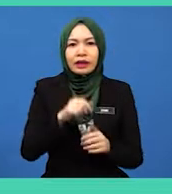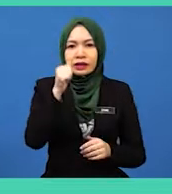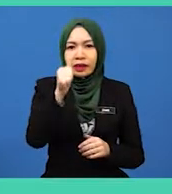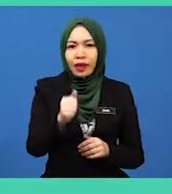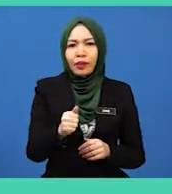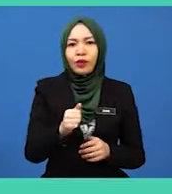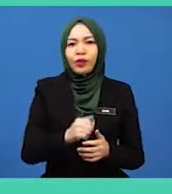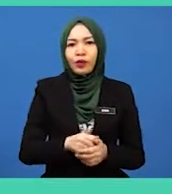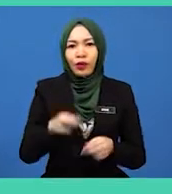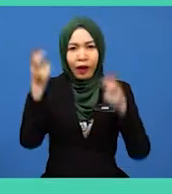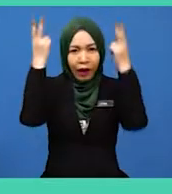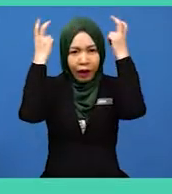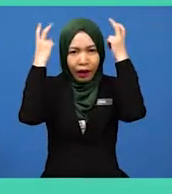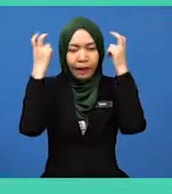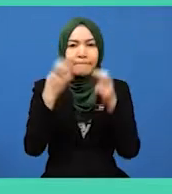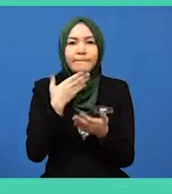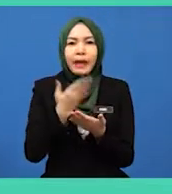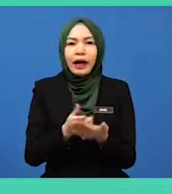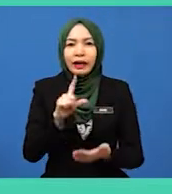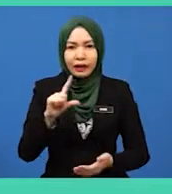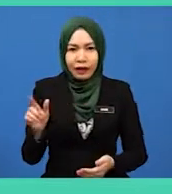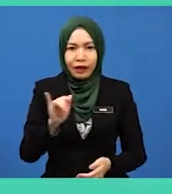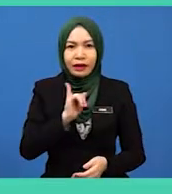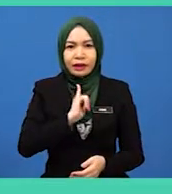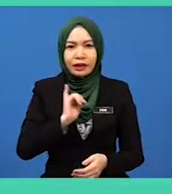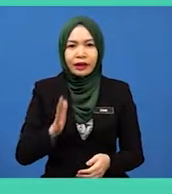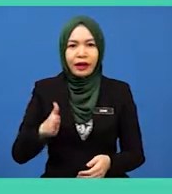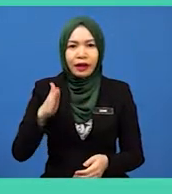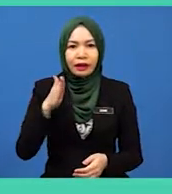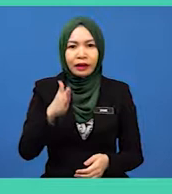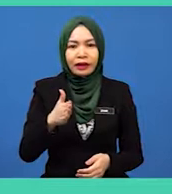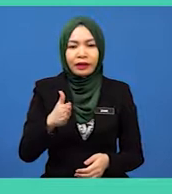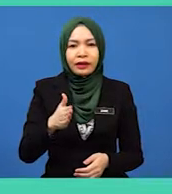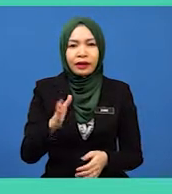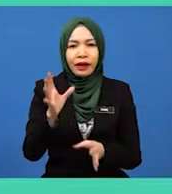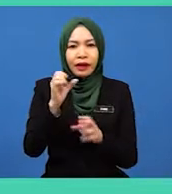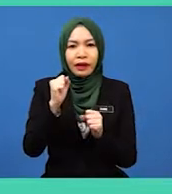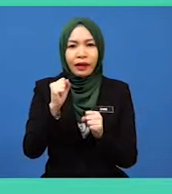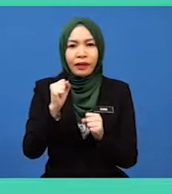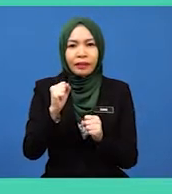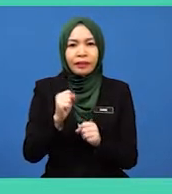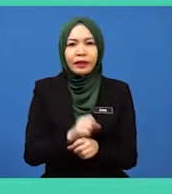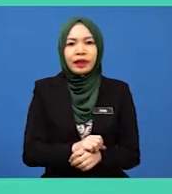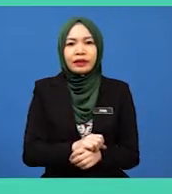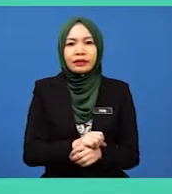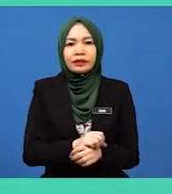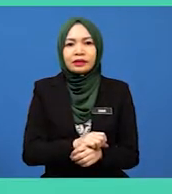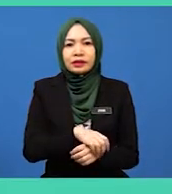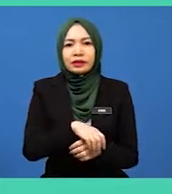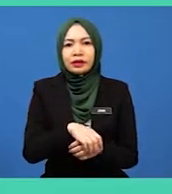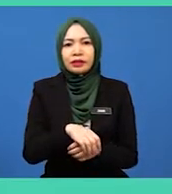Arnab. Baiklah, aku akan menyahut cabaran kamu untuk berlumba.